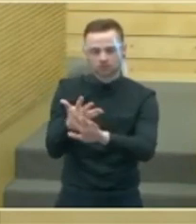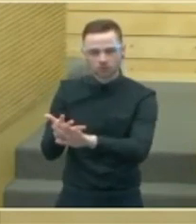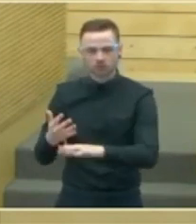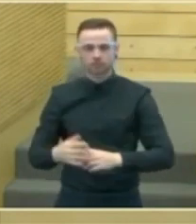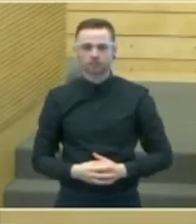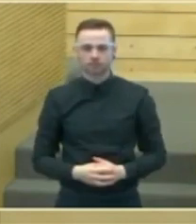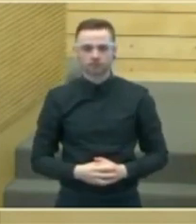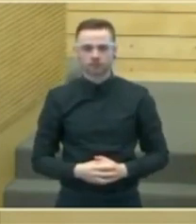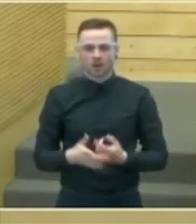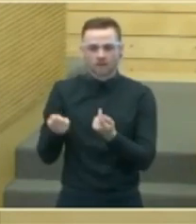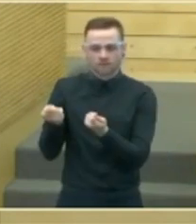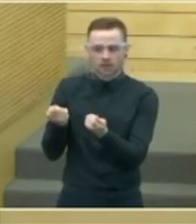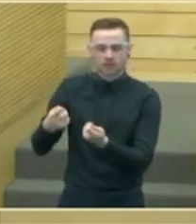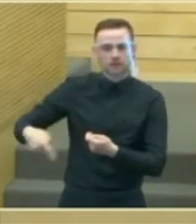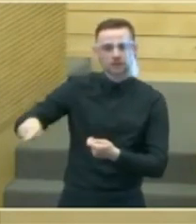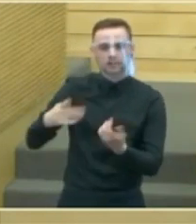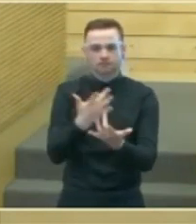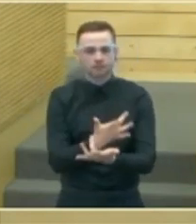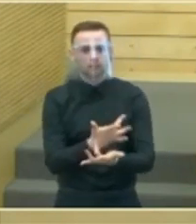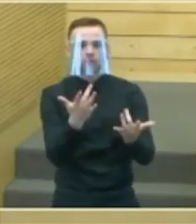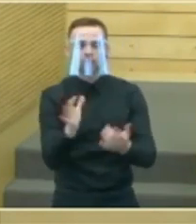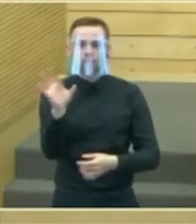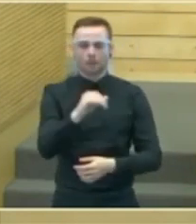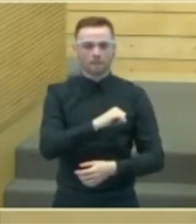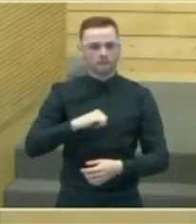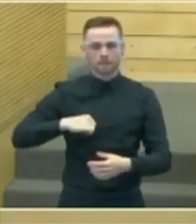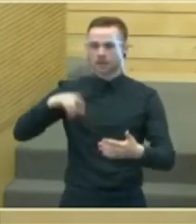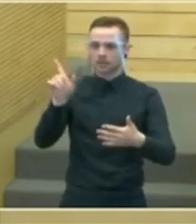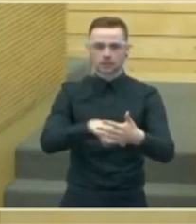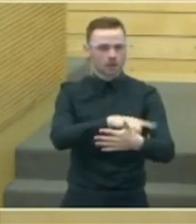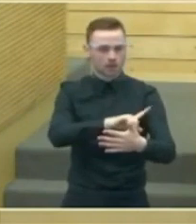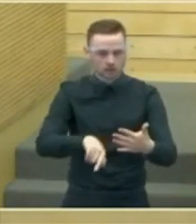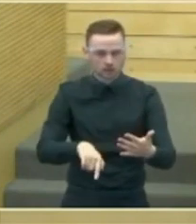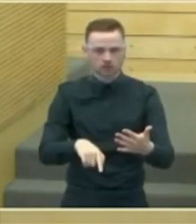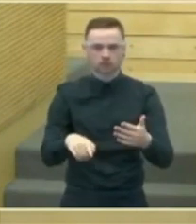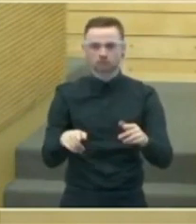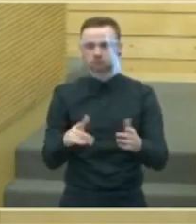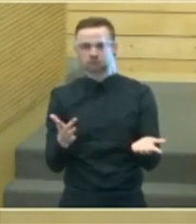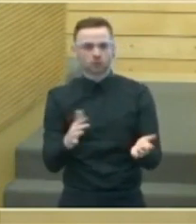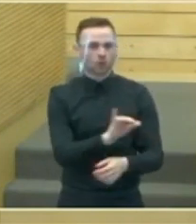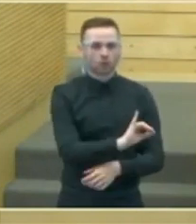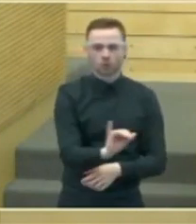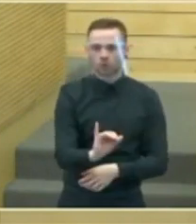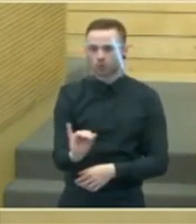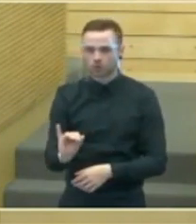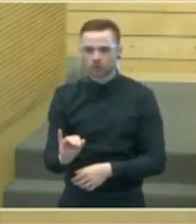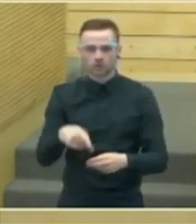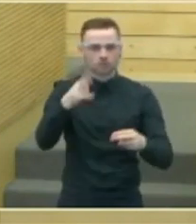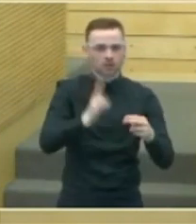Tiek, kiek valdžia demonstruoja neužtikrintumą, blaškosi, keičia